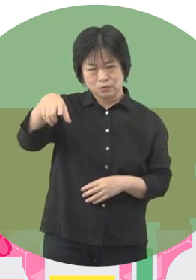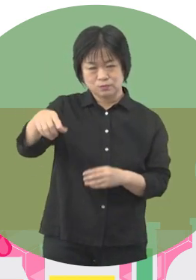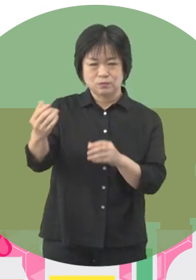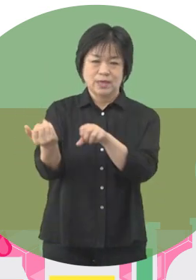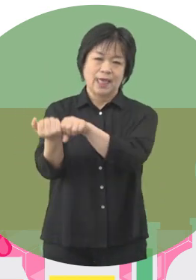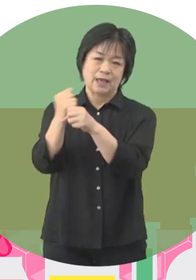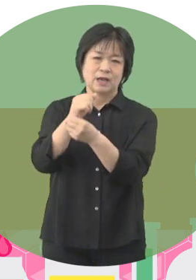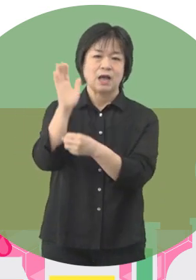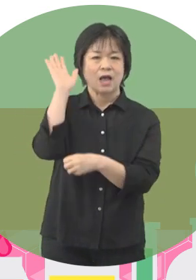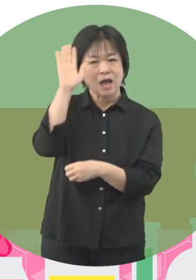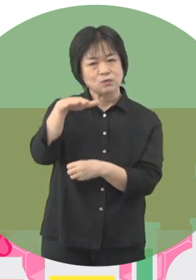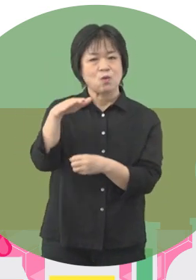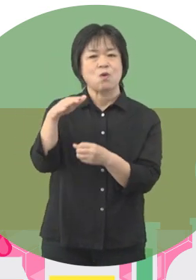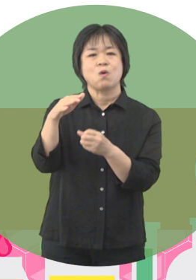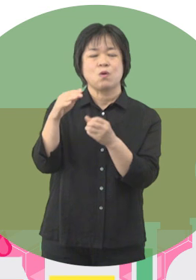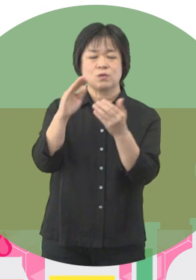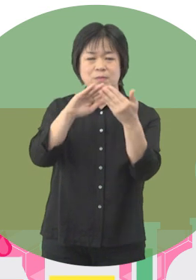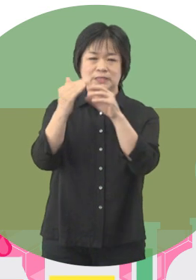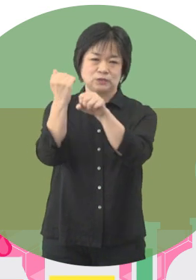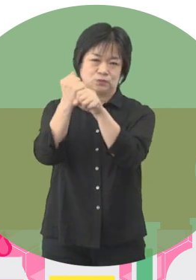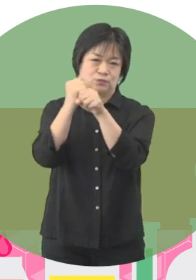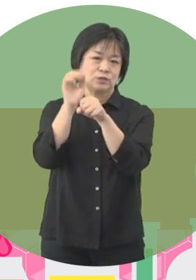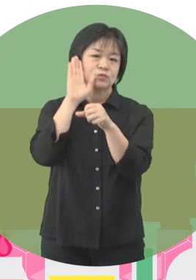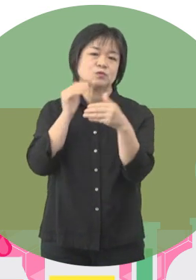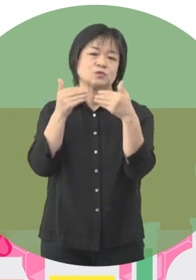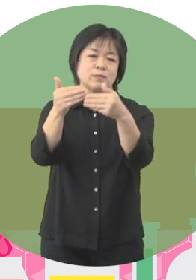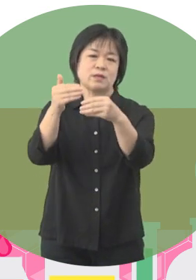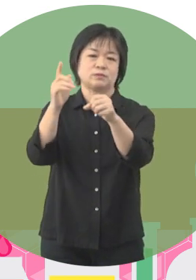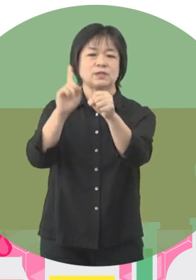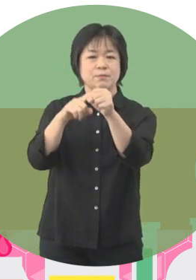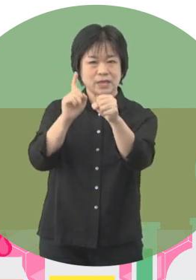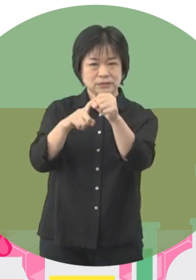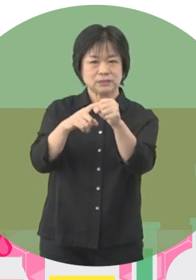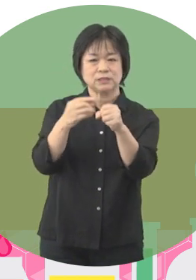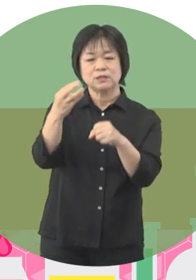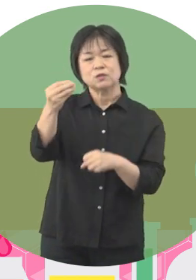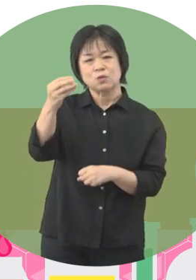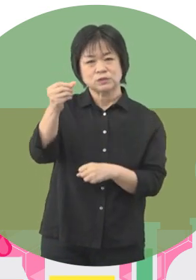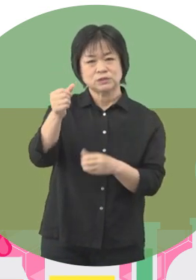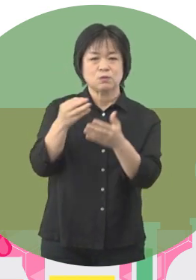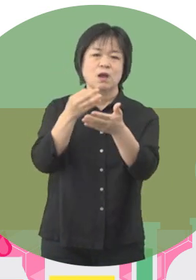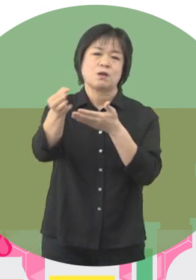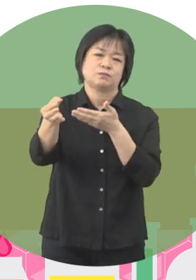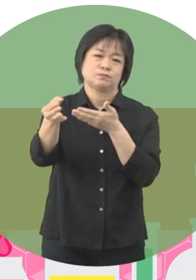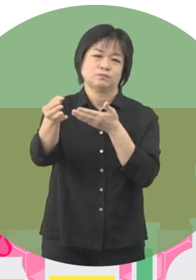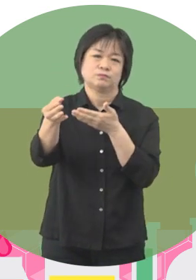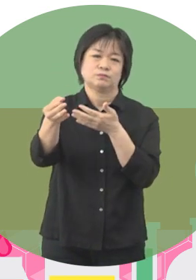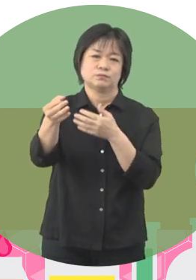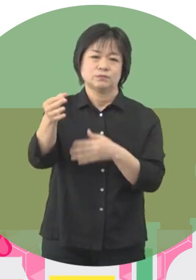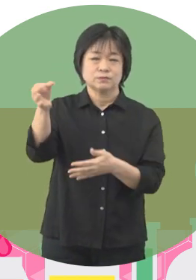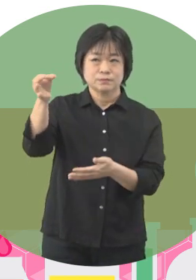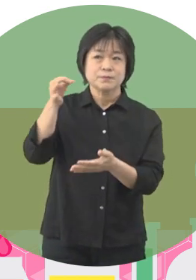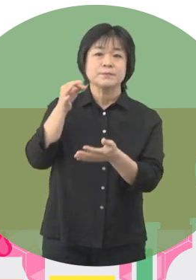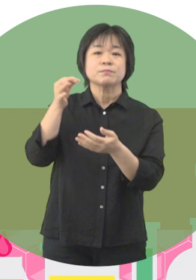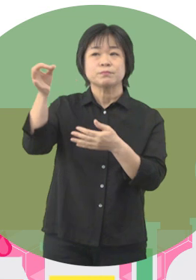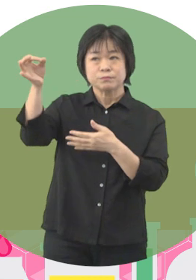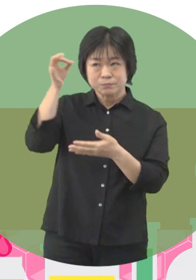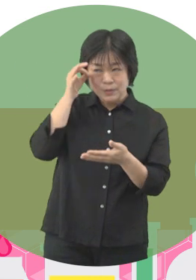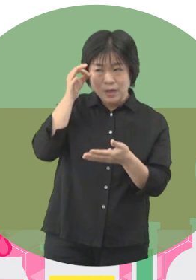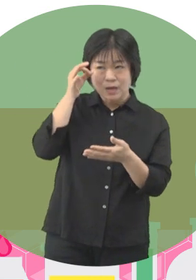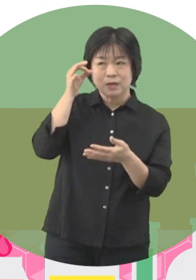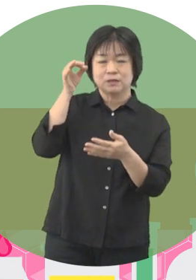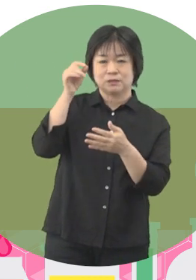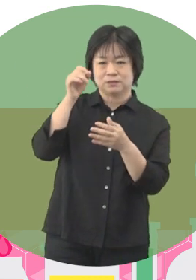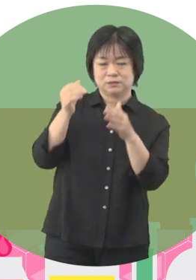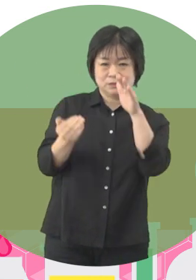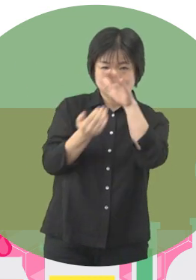くりを円滑に進めるため、同飛行場内の土地の買い取りを行っています。土地売却にかかる譲渡所得